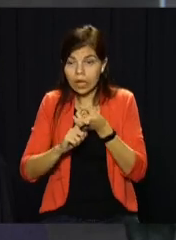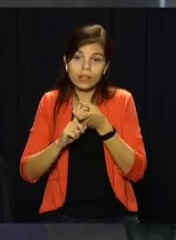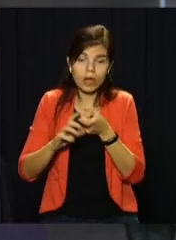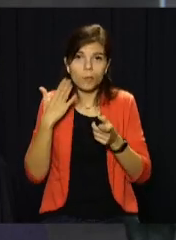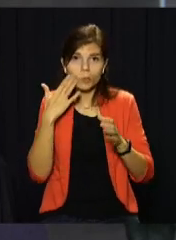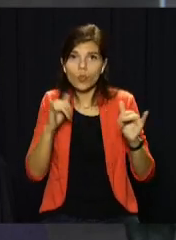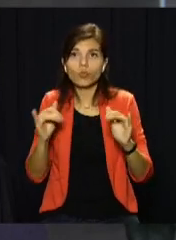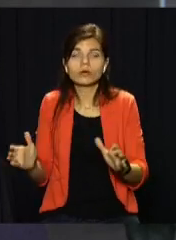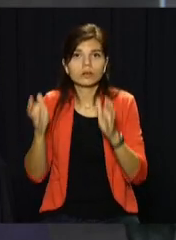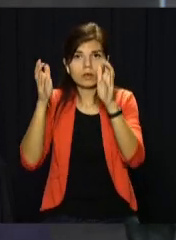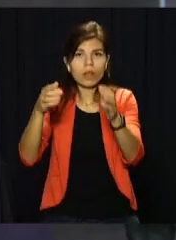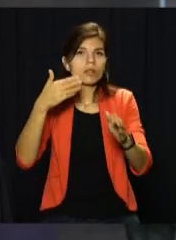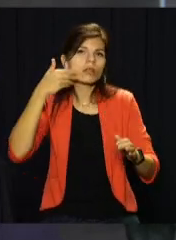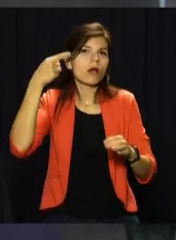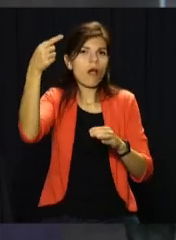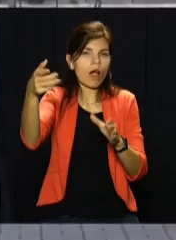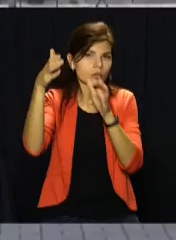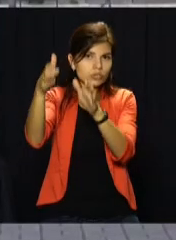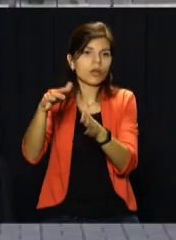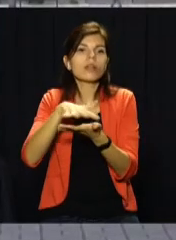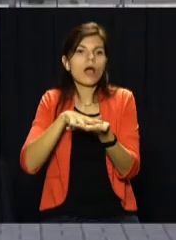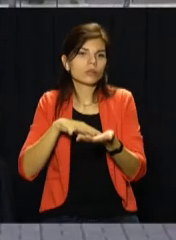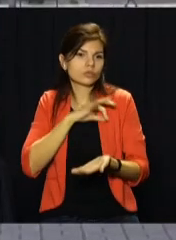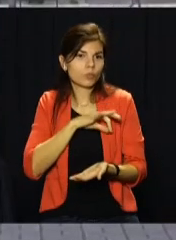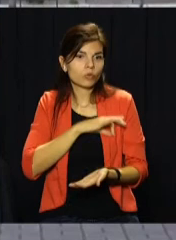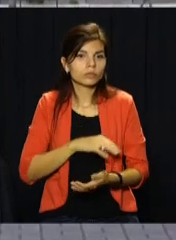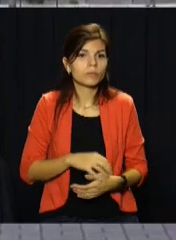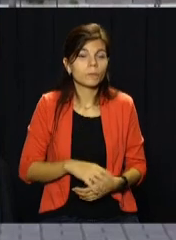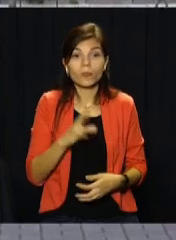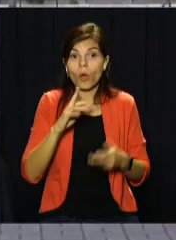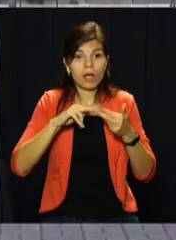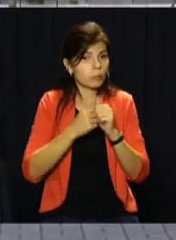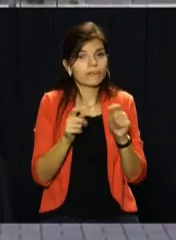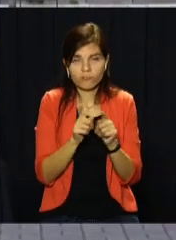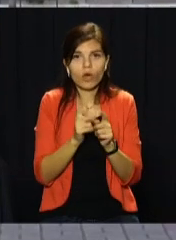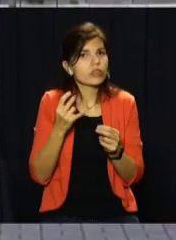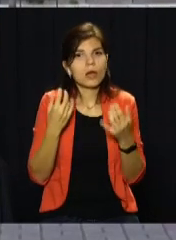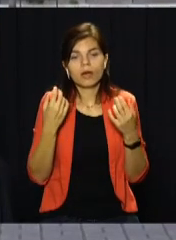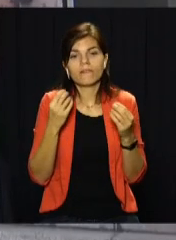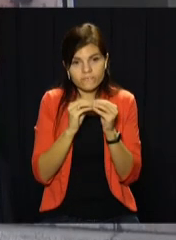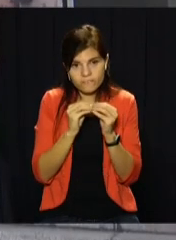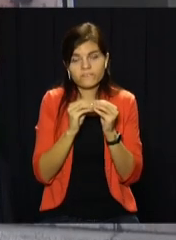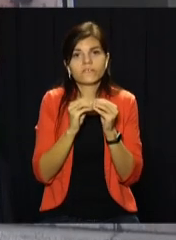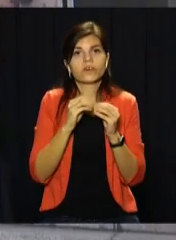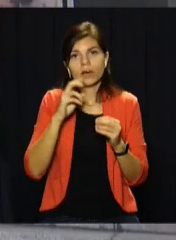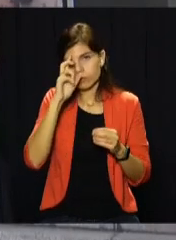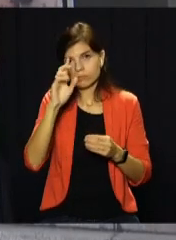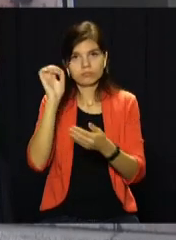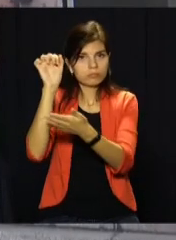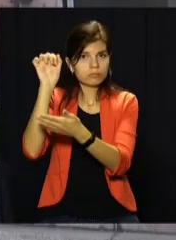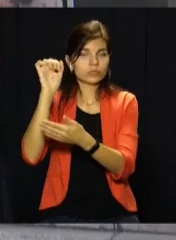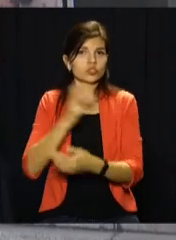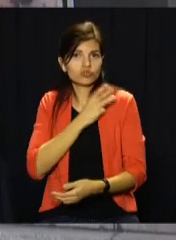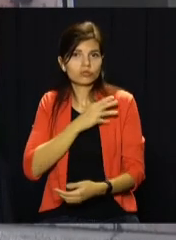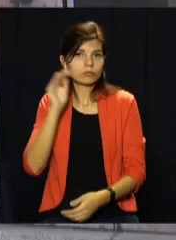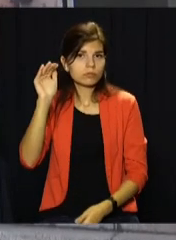в промислову зону з дальнішим використанням. Проте у Кам'янському все ж таки не втрачають надію достукатися до влади. А поки за допомогою